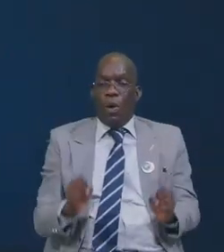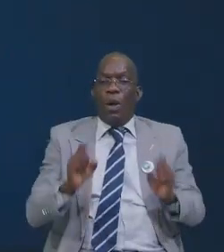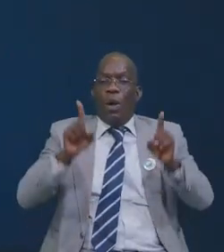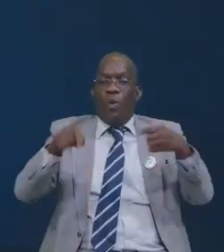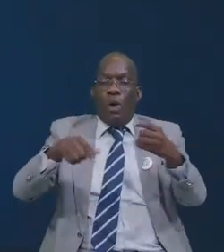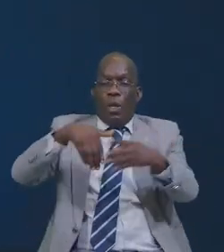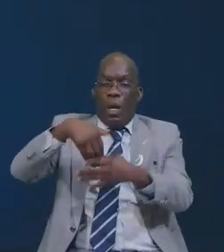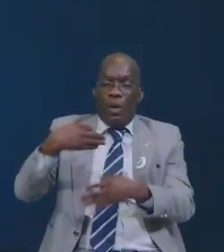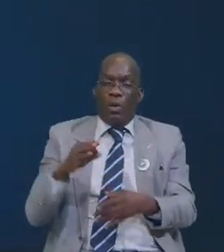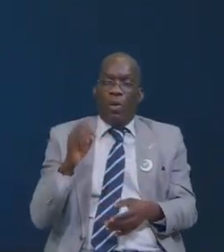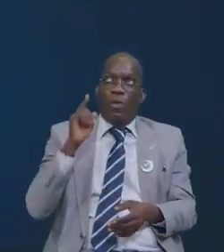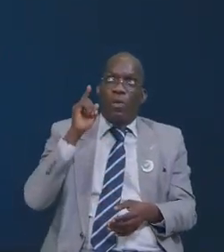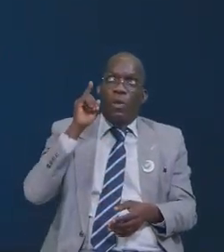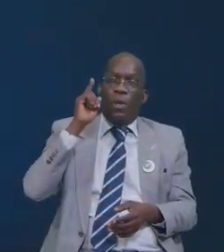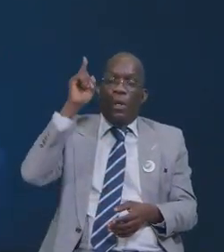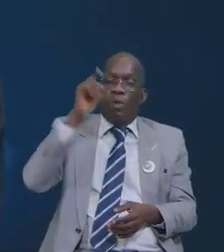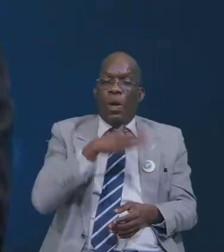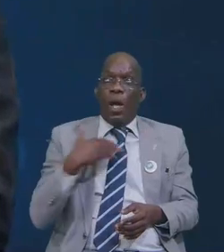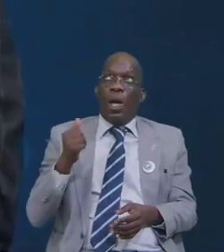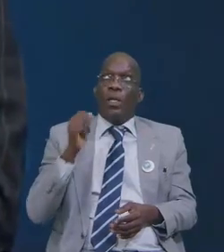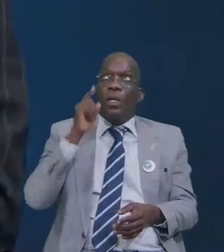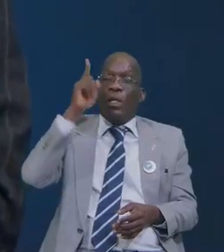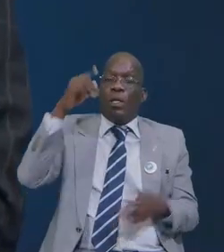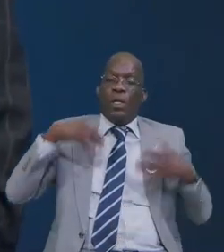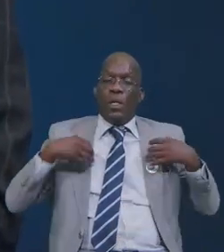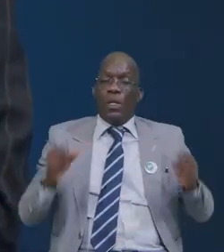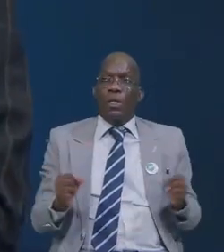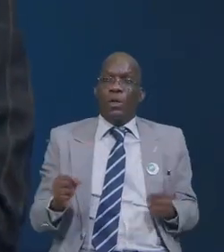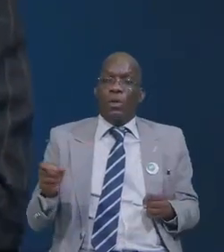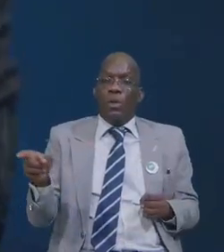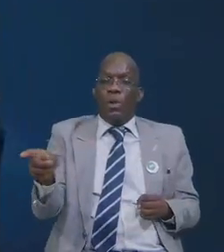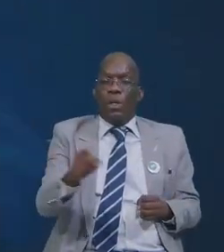lui et les guérissait tous.